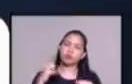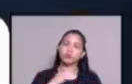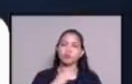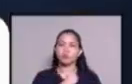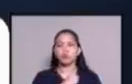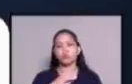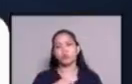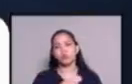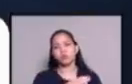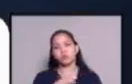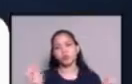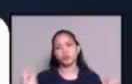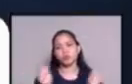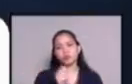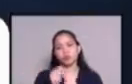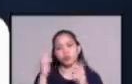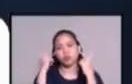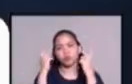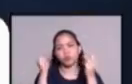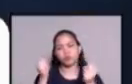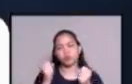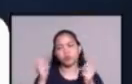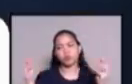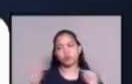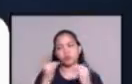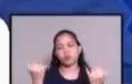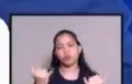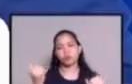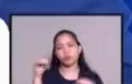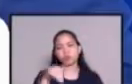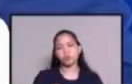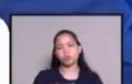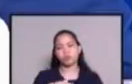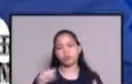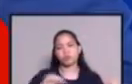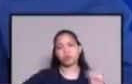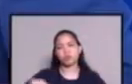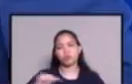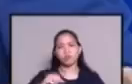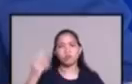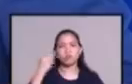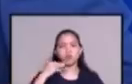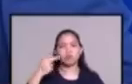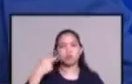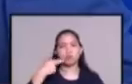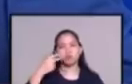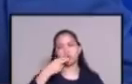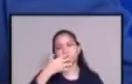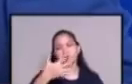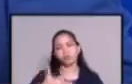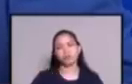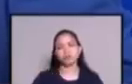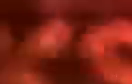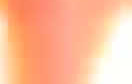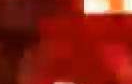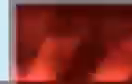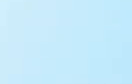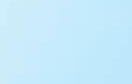kongresista kasama si Pangulong Duterte sa Malacanang ngayong gabi. Umaaksyon, Maricel Halili, News 5.